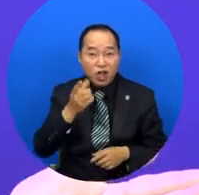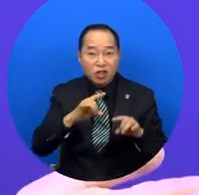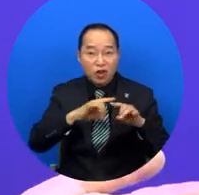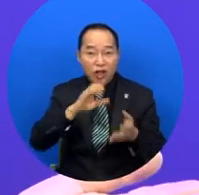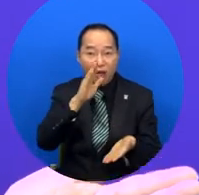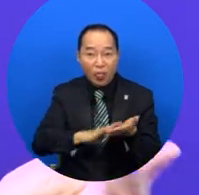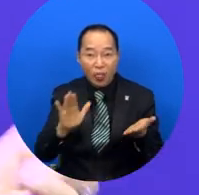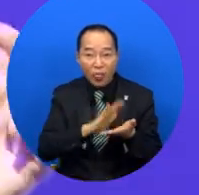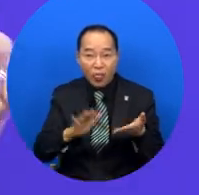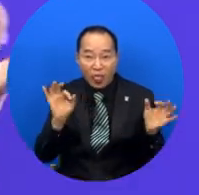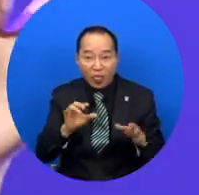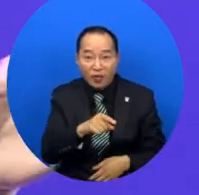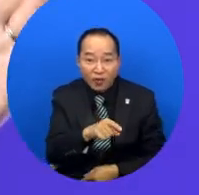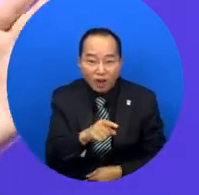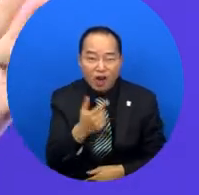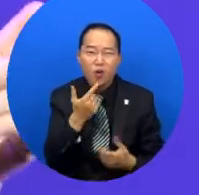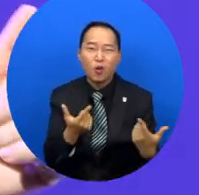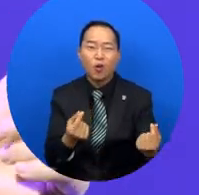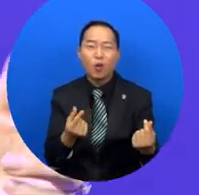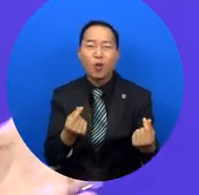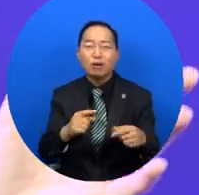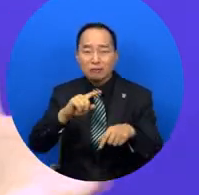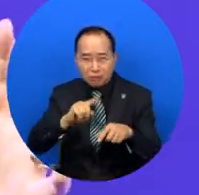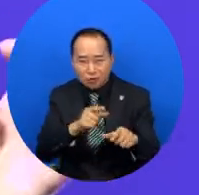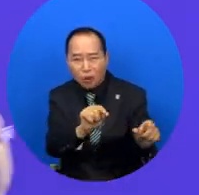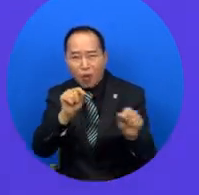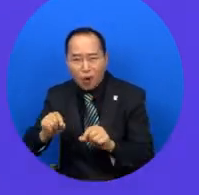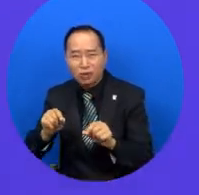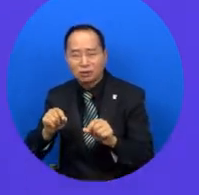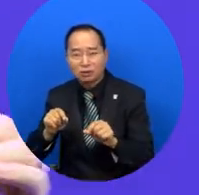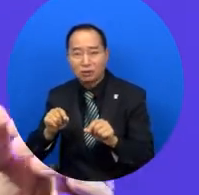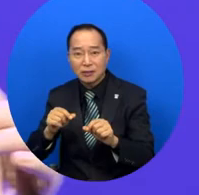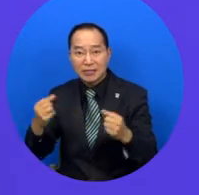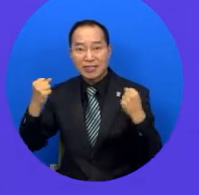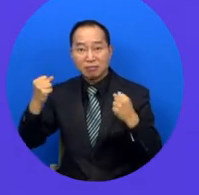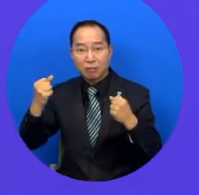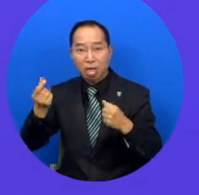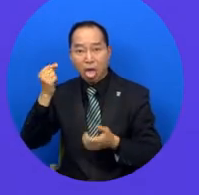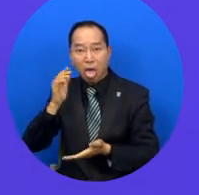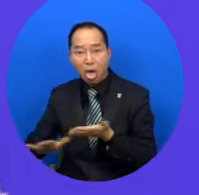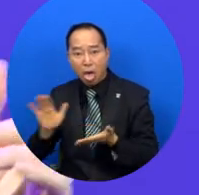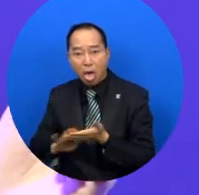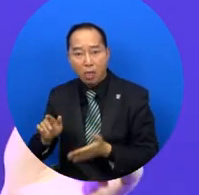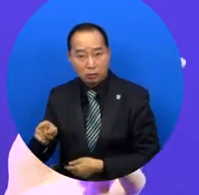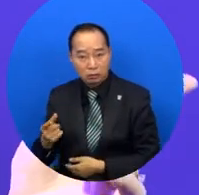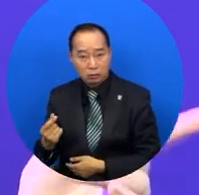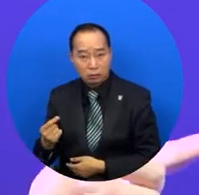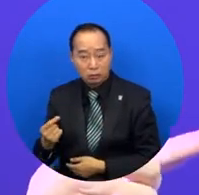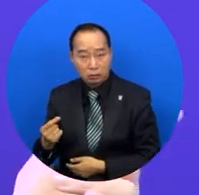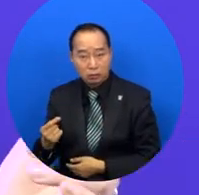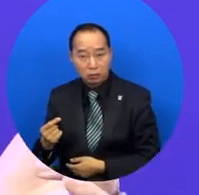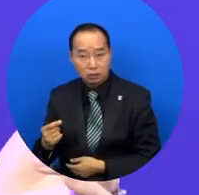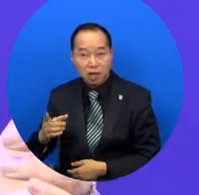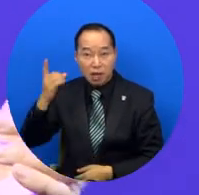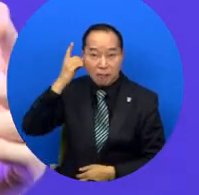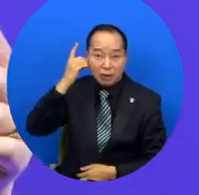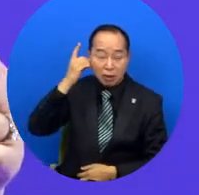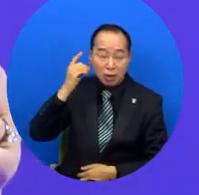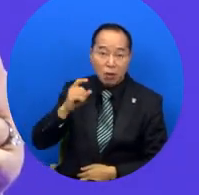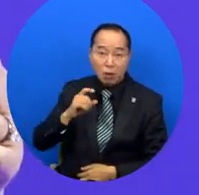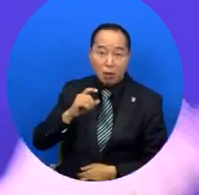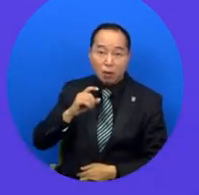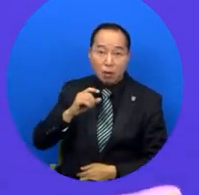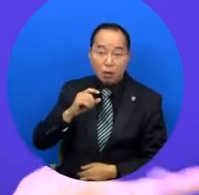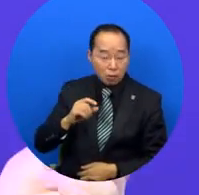금방 방전되죠. 그러니까 그거랑 비슷해. 삶이 이제 chronic fatigue syndrome, 좀 만성 피로 증후군은 그거랑 비슷해요. 이게 배터리가 한 5%